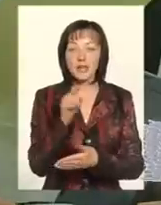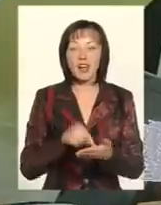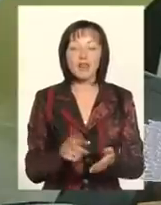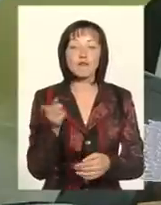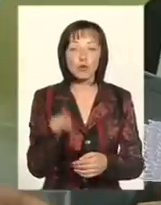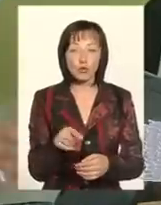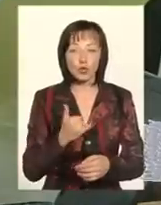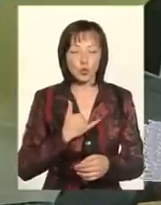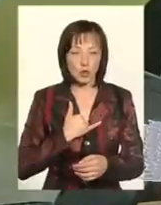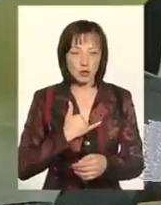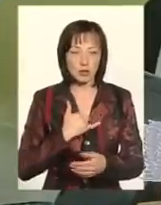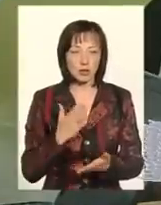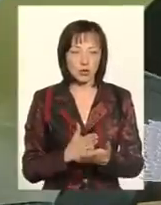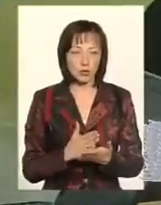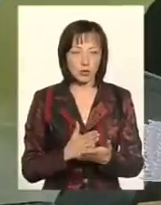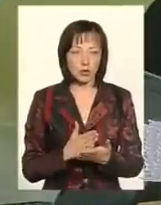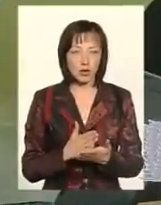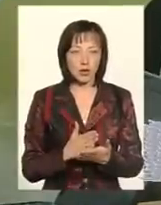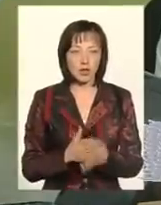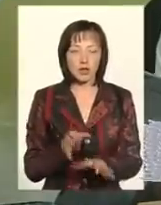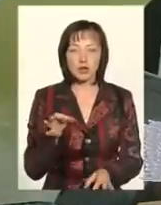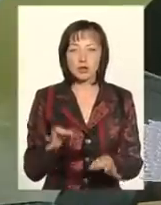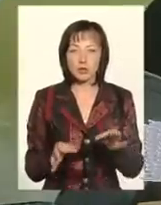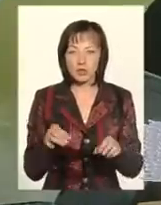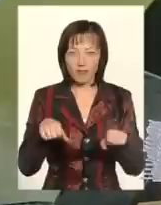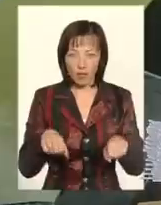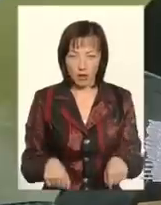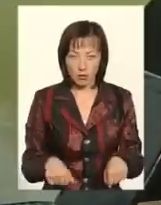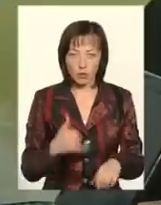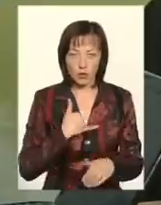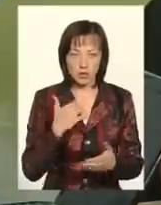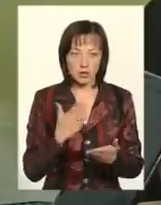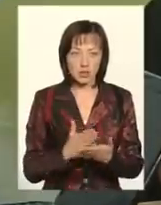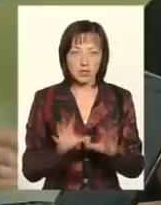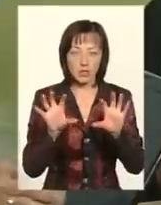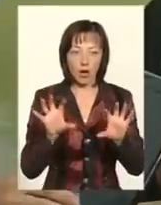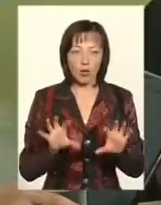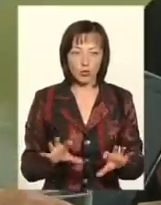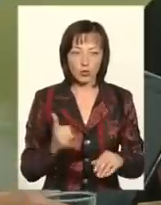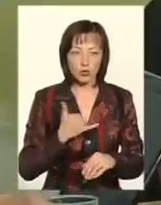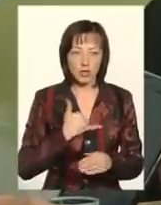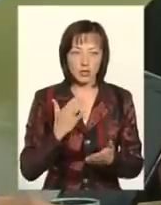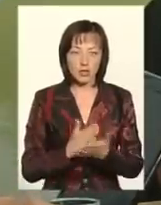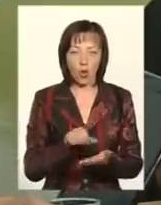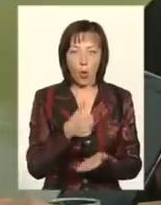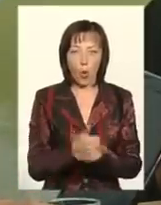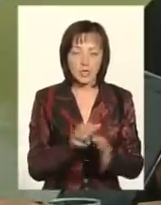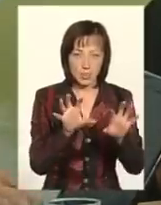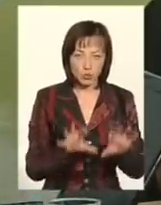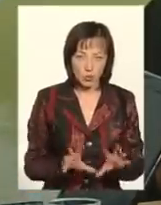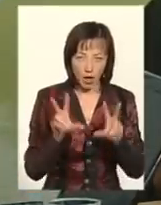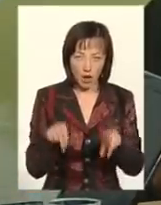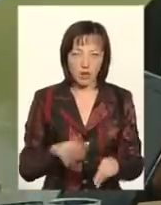в нас е існує суддівська влада в нас існує закон в нас є конституція в нас є